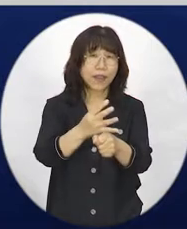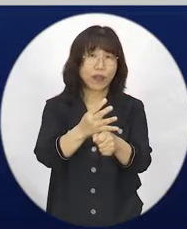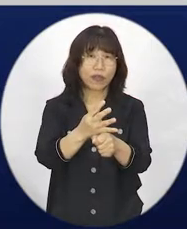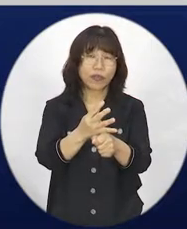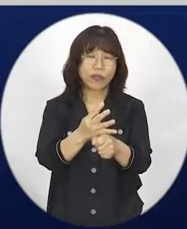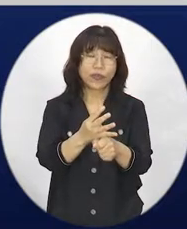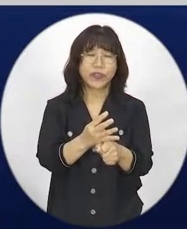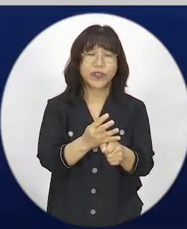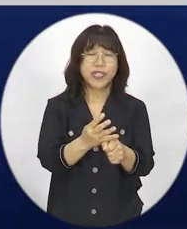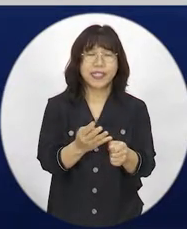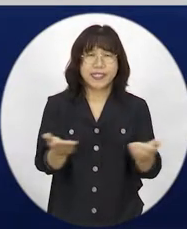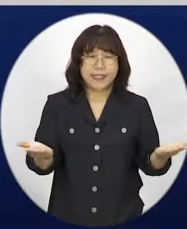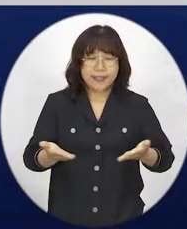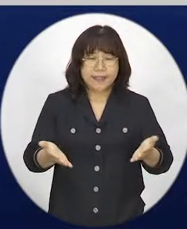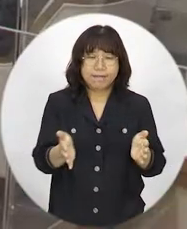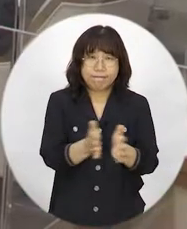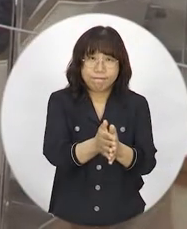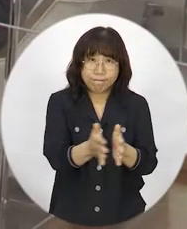의정활동에 들어갔습니다.